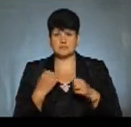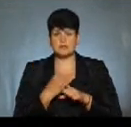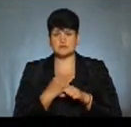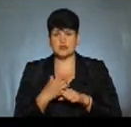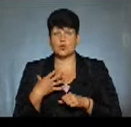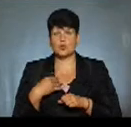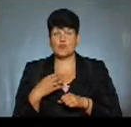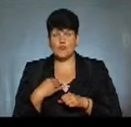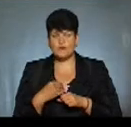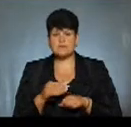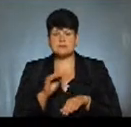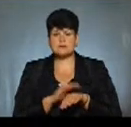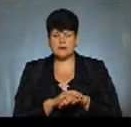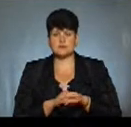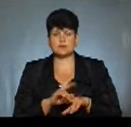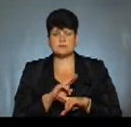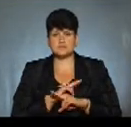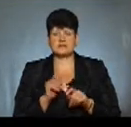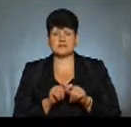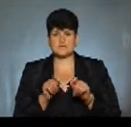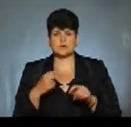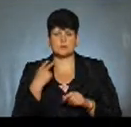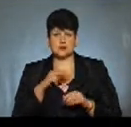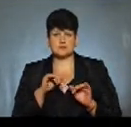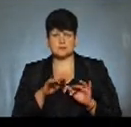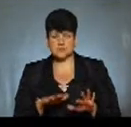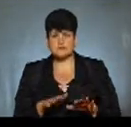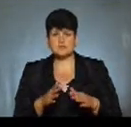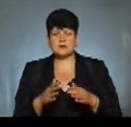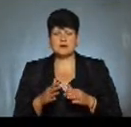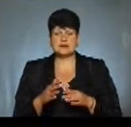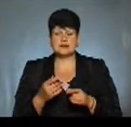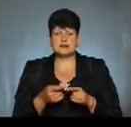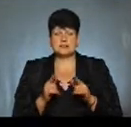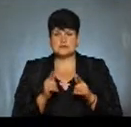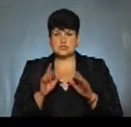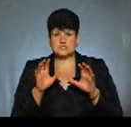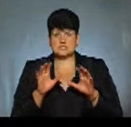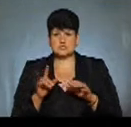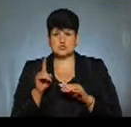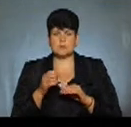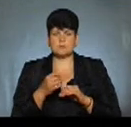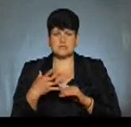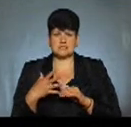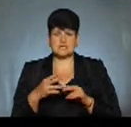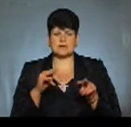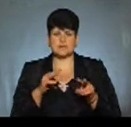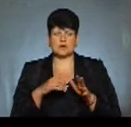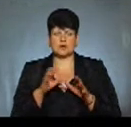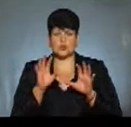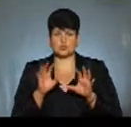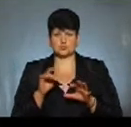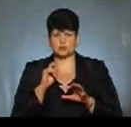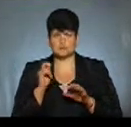Львові. За фактом смерті відкрито кримінальне провадження. За попередньою кваліфікацією, згідно статті 115 Кримінального кодексу